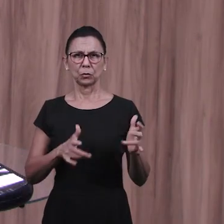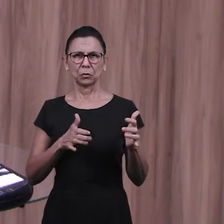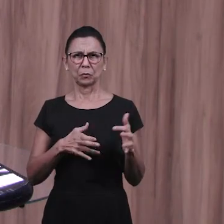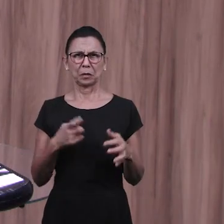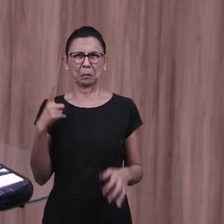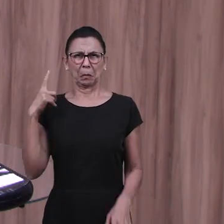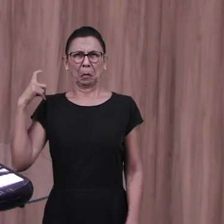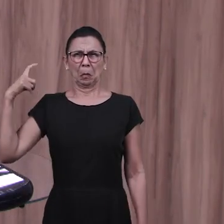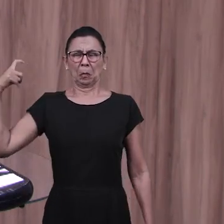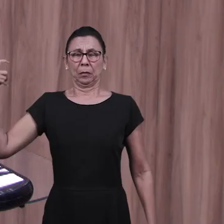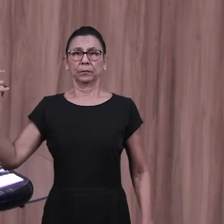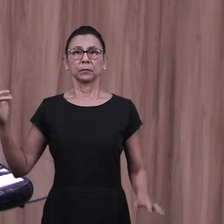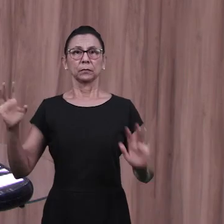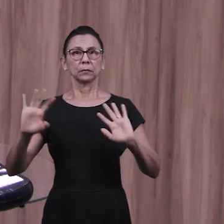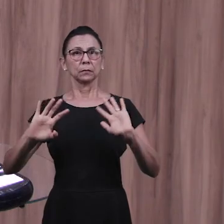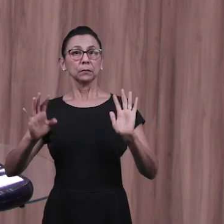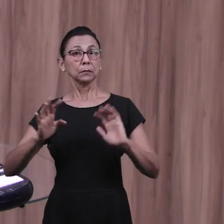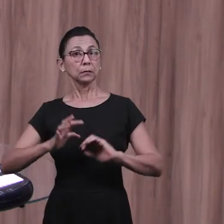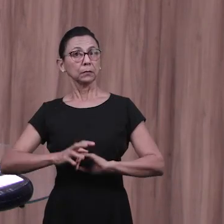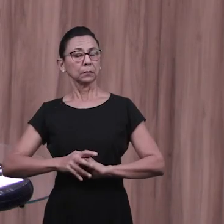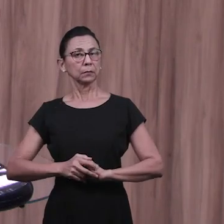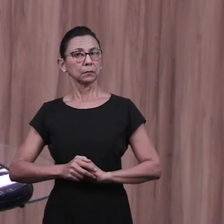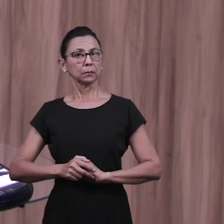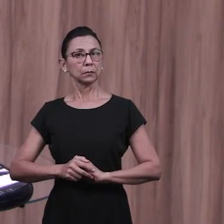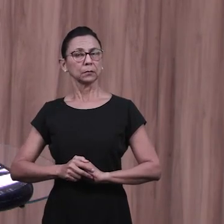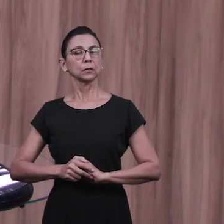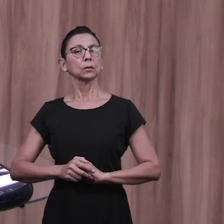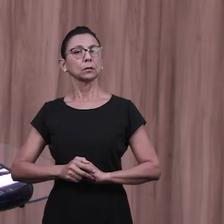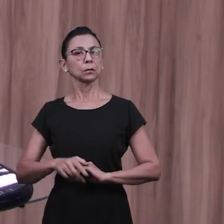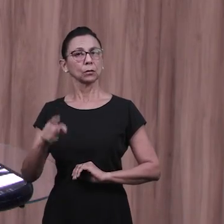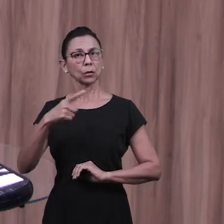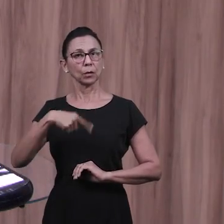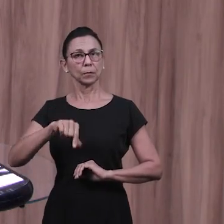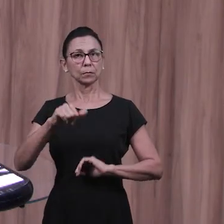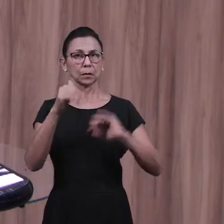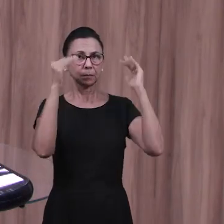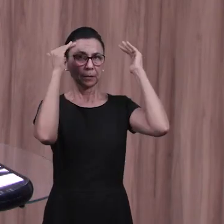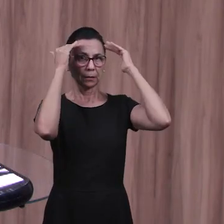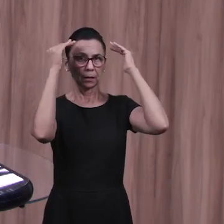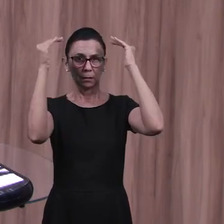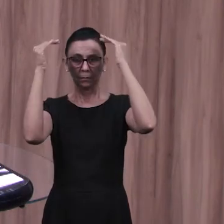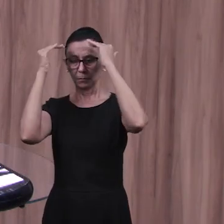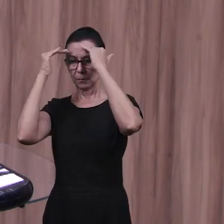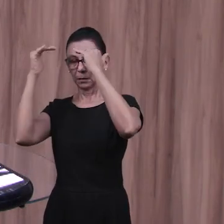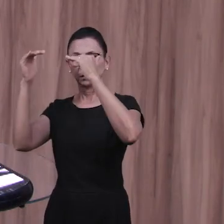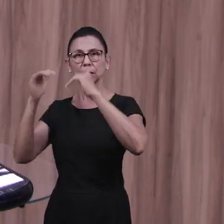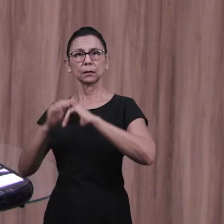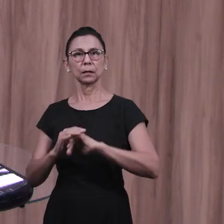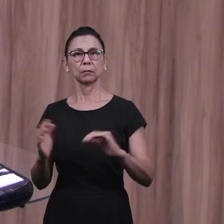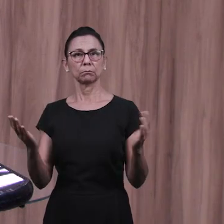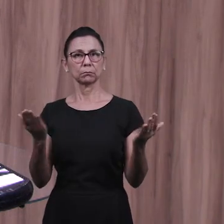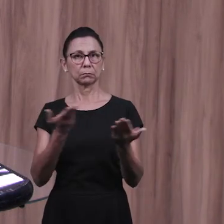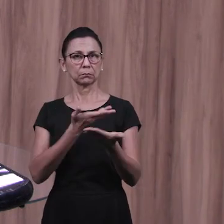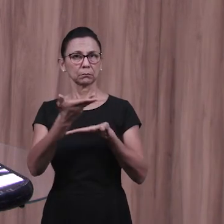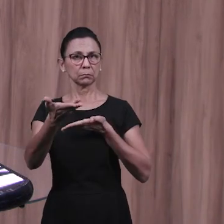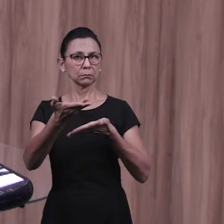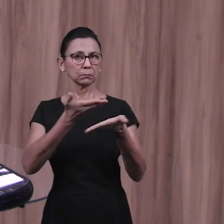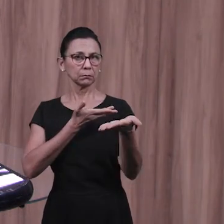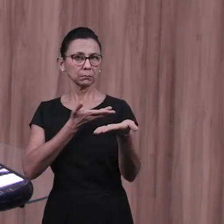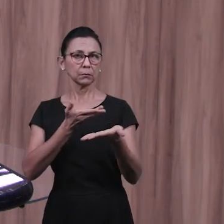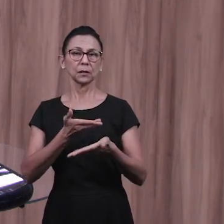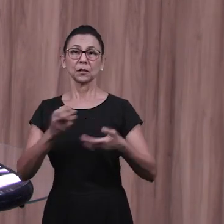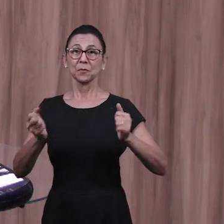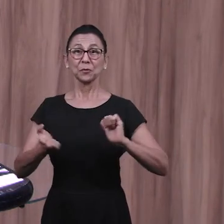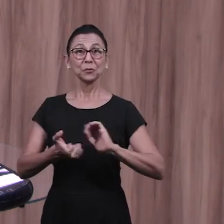Nous devons respecter les uns les autres. Et nous sommes en train de louer, en train d'adorer le